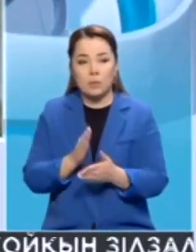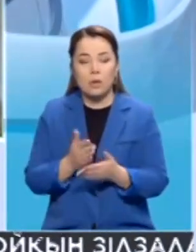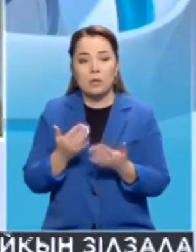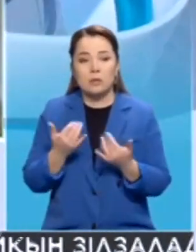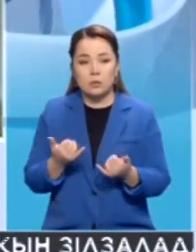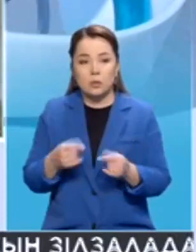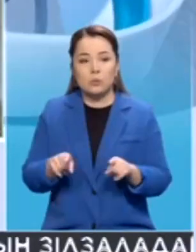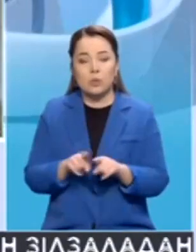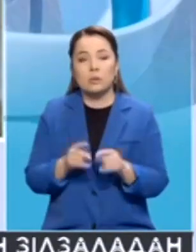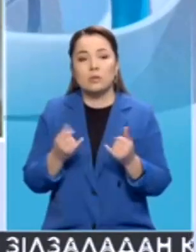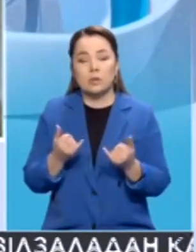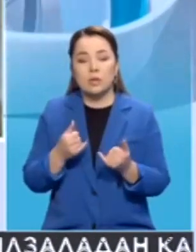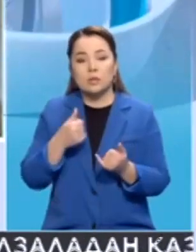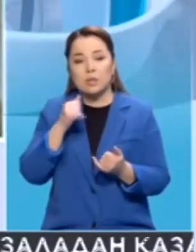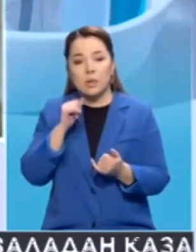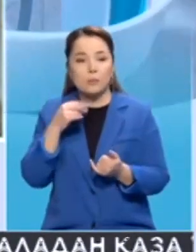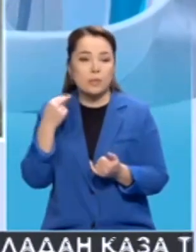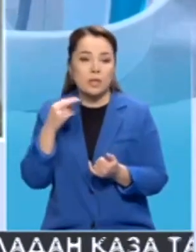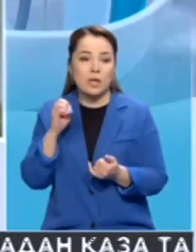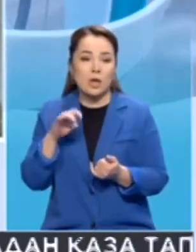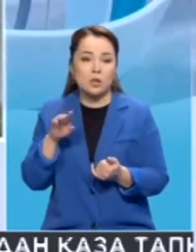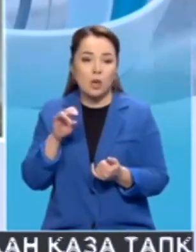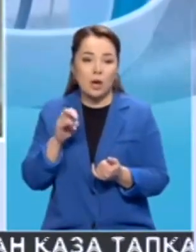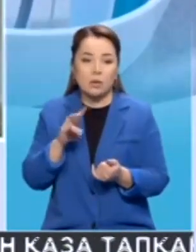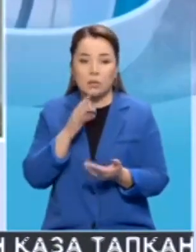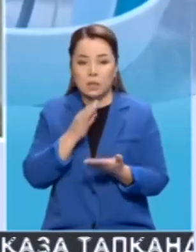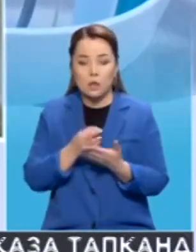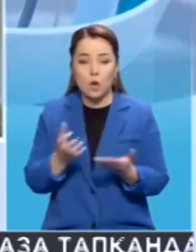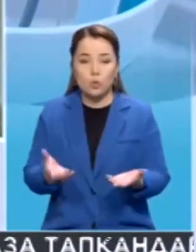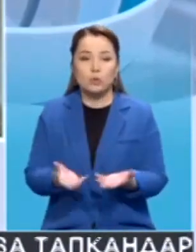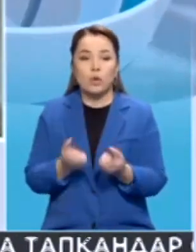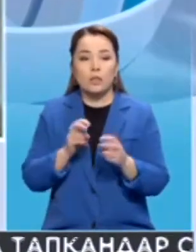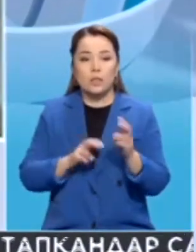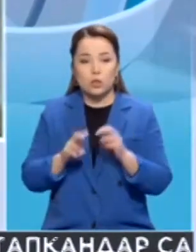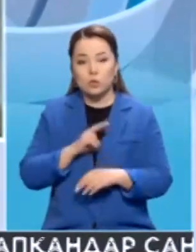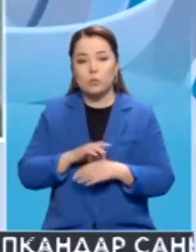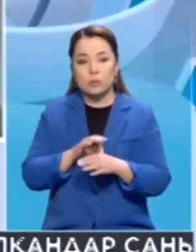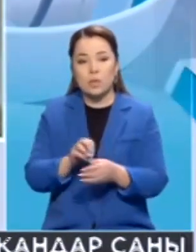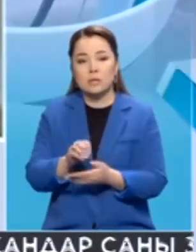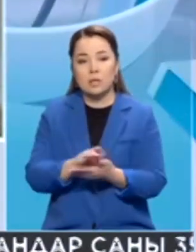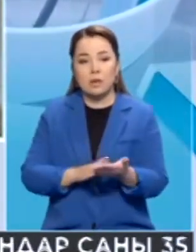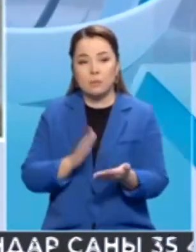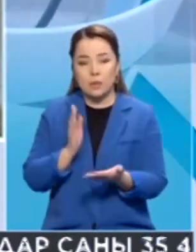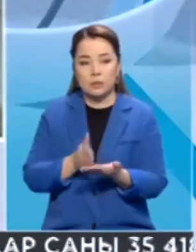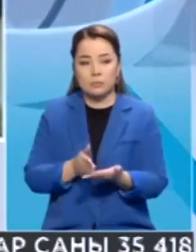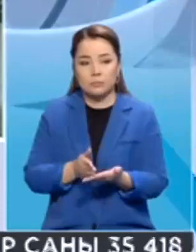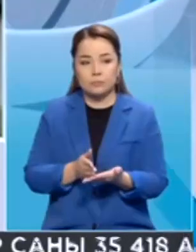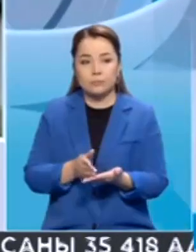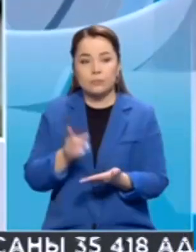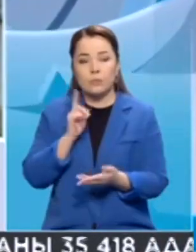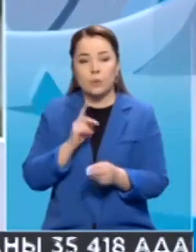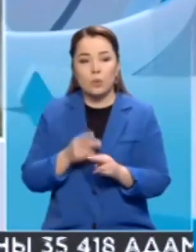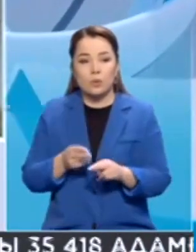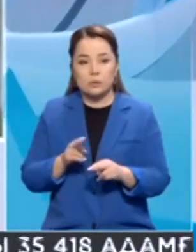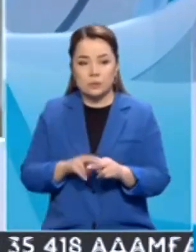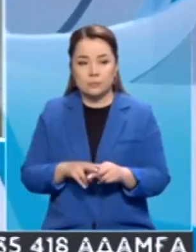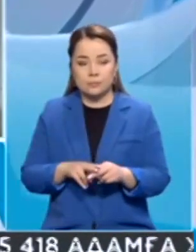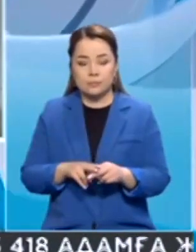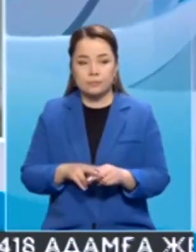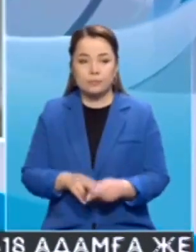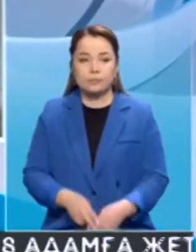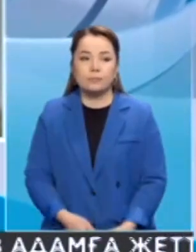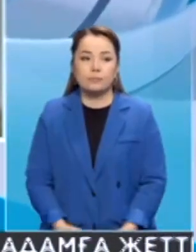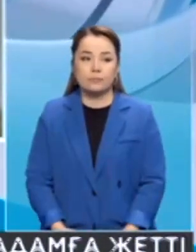да бүгін кеше президент Ердоған айтқандай құтқару іздестіру жұмыстары әлі де жалғаса береді. Менің әзірге айтарым осы,